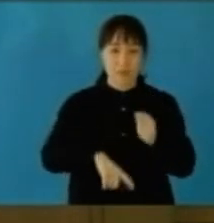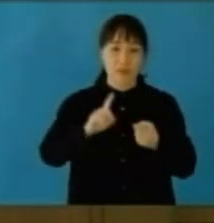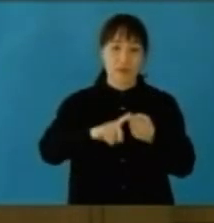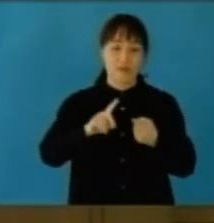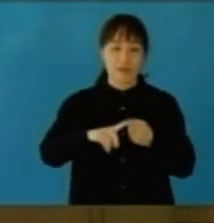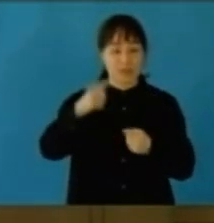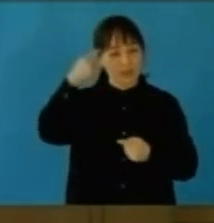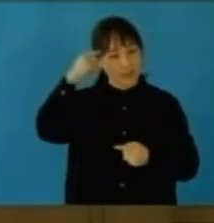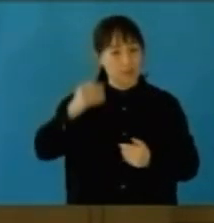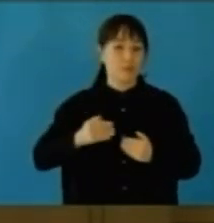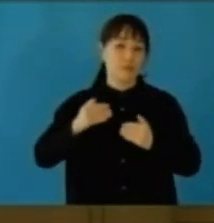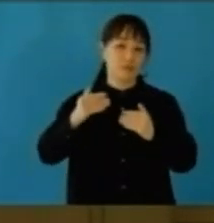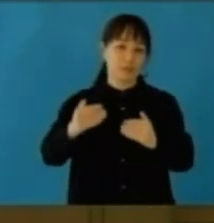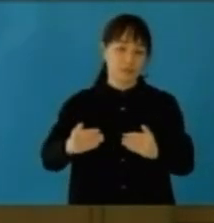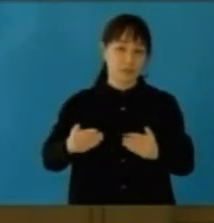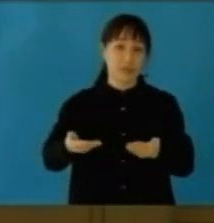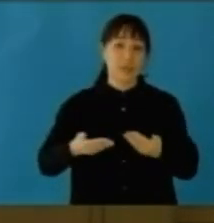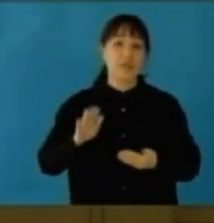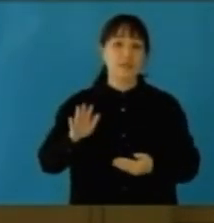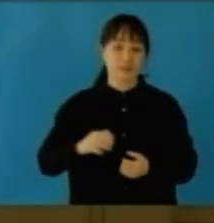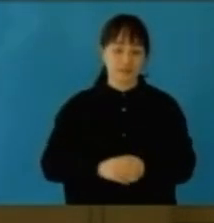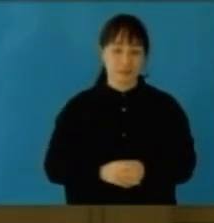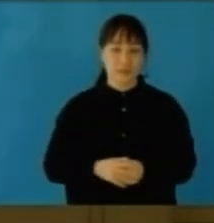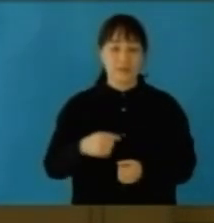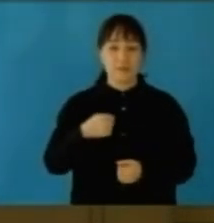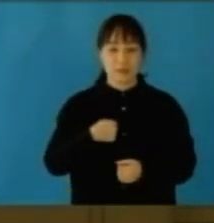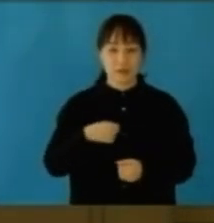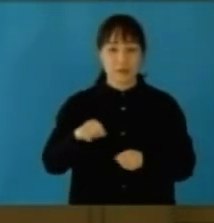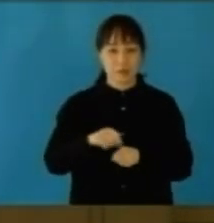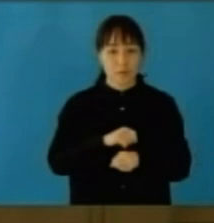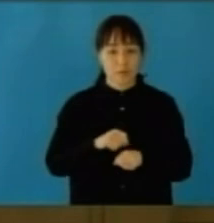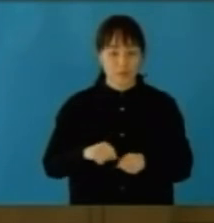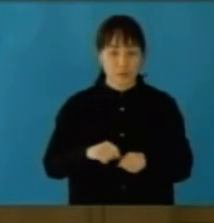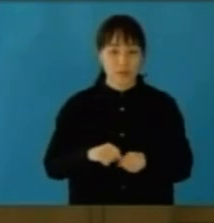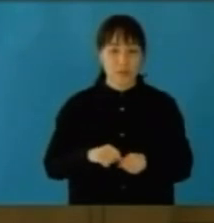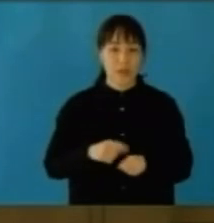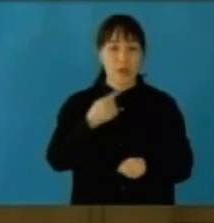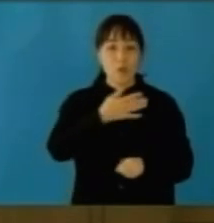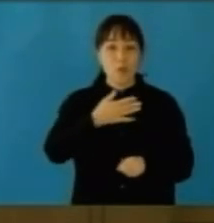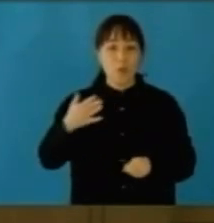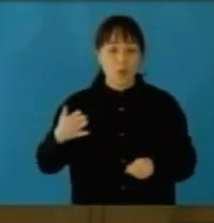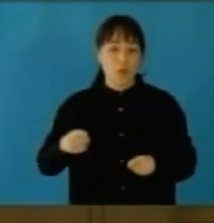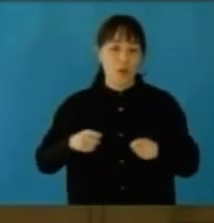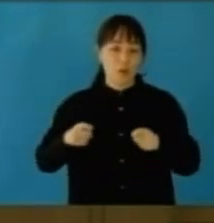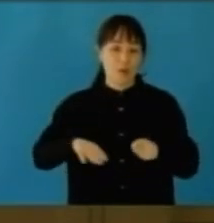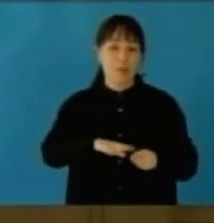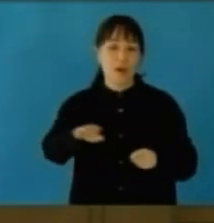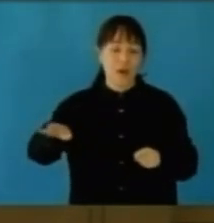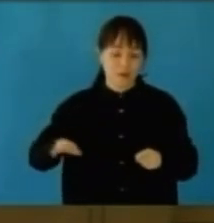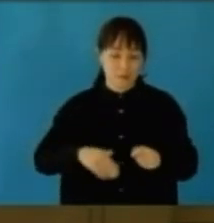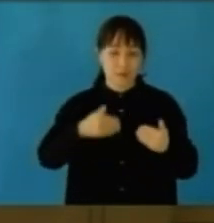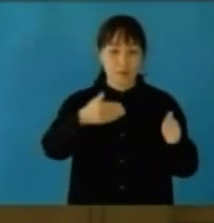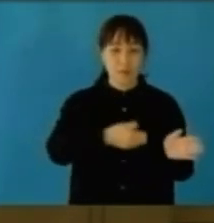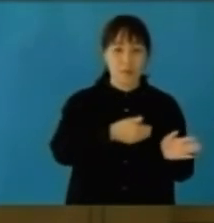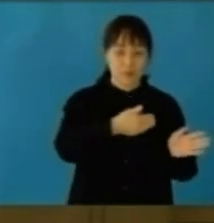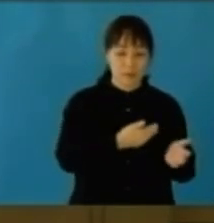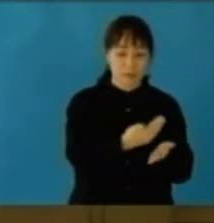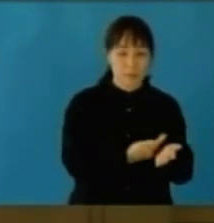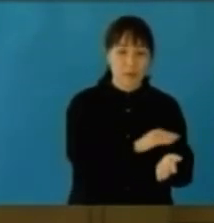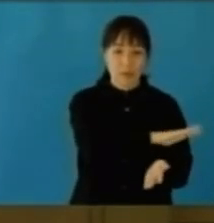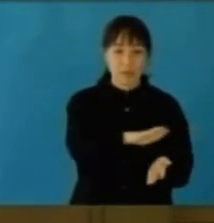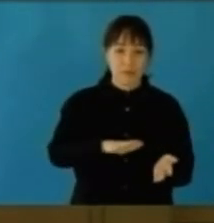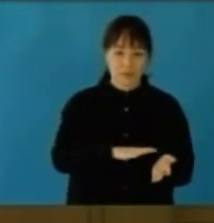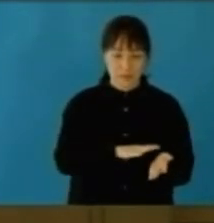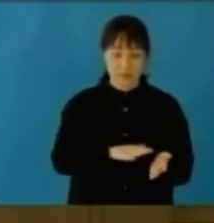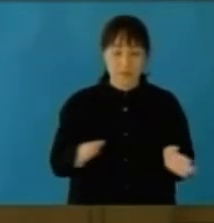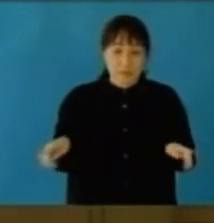討を進めていただいているところであります。私としては特にウォーターフロントパークエリアとドルフィンポート跡地エリアが一体となって、